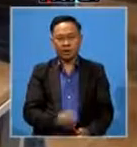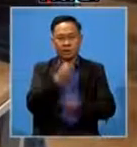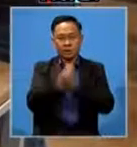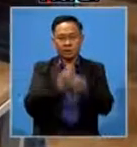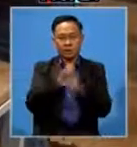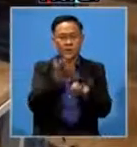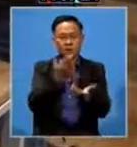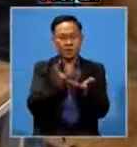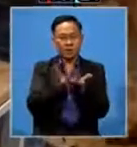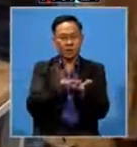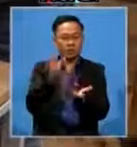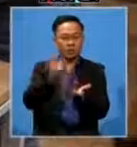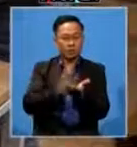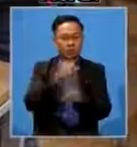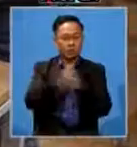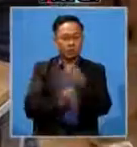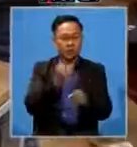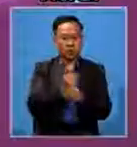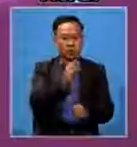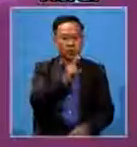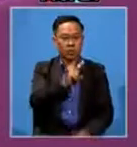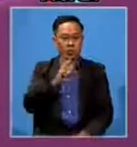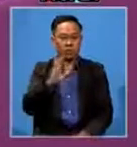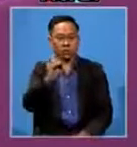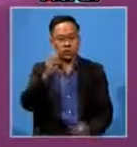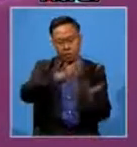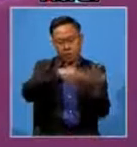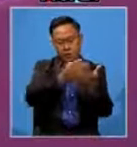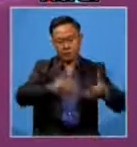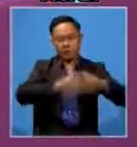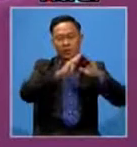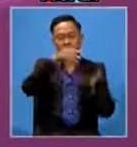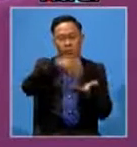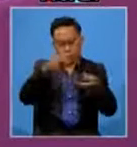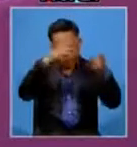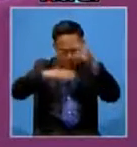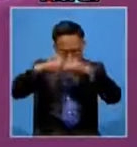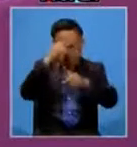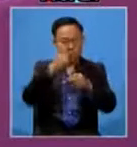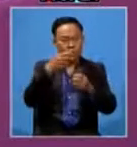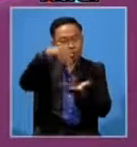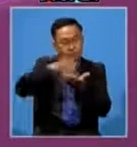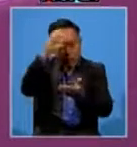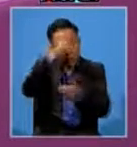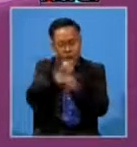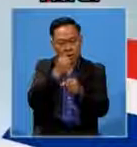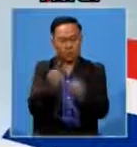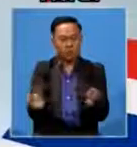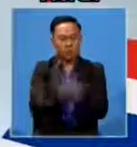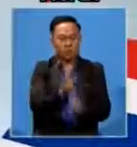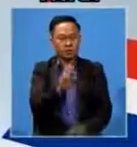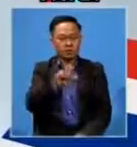ณ2560มีแผนเปิดศูนย์อีก43แห่งเพื่อให้ครอบคลุมทั่วประเทศ